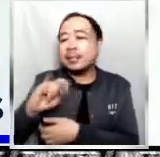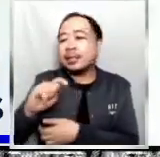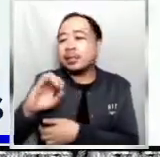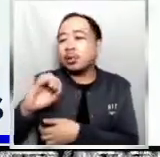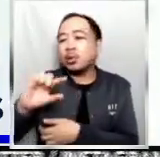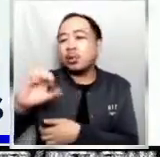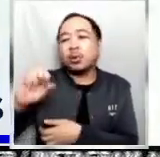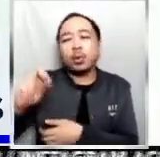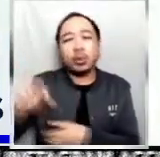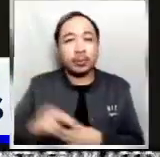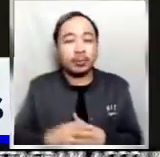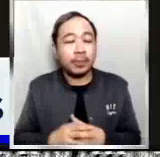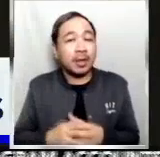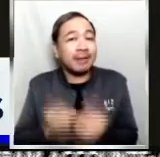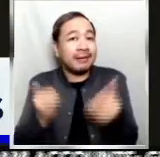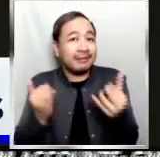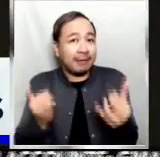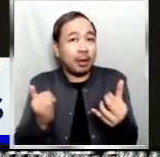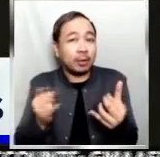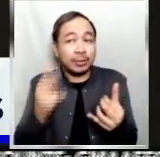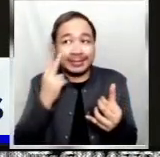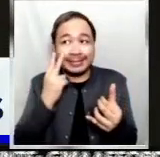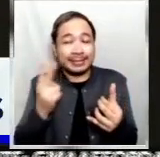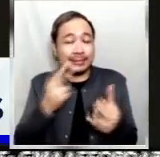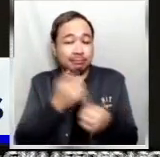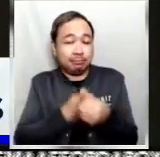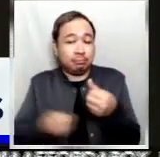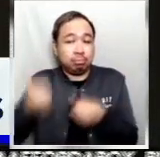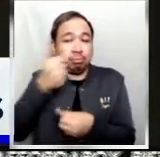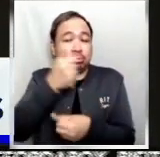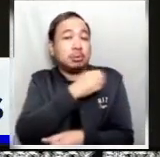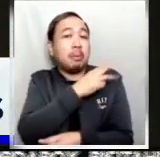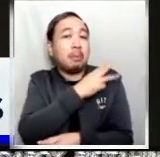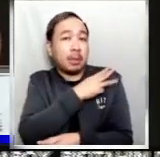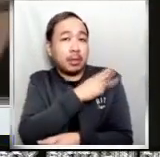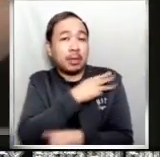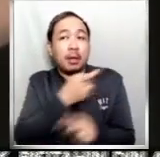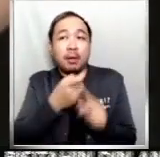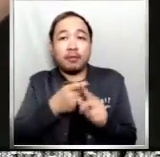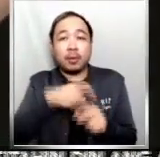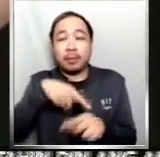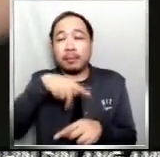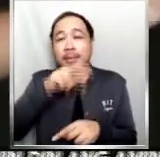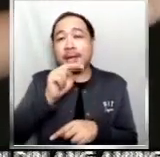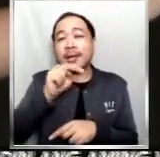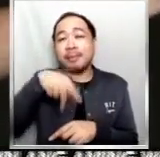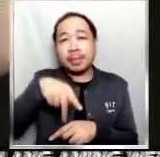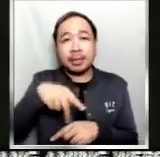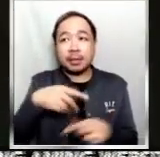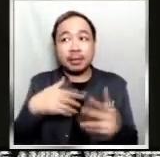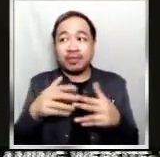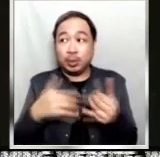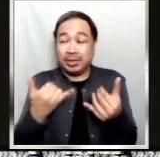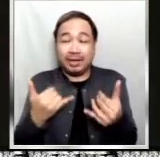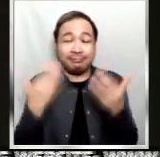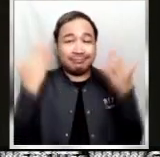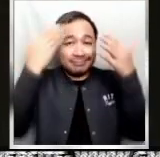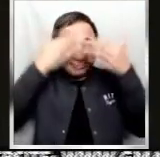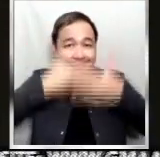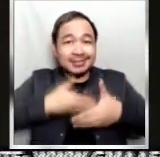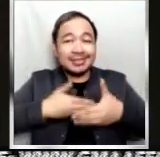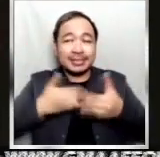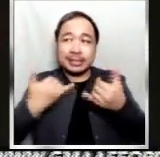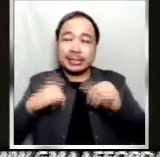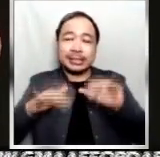ang sinasabi ni Brigadier General Ronald Lee ng PRO car ng PNP, kahit nga ngayong madilim na at pumapatang ang ulan,